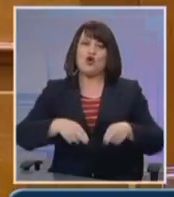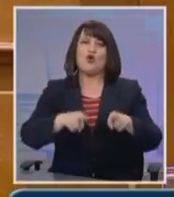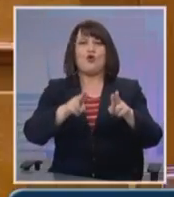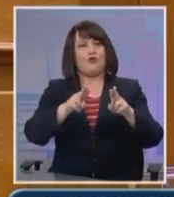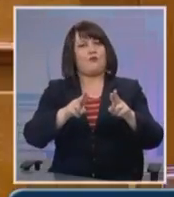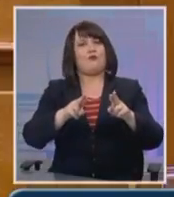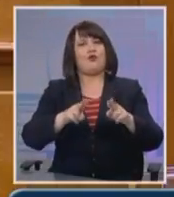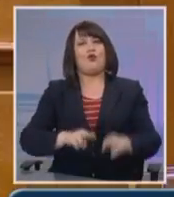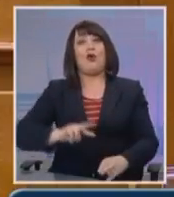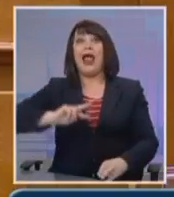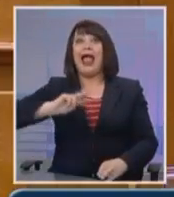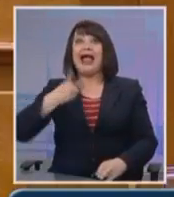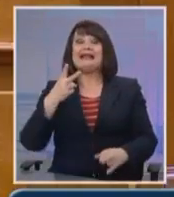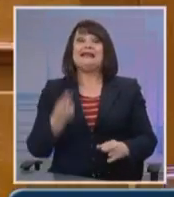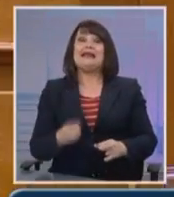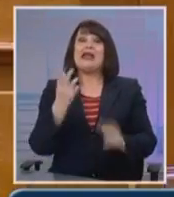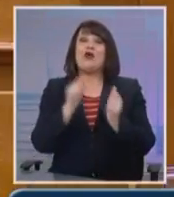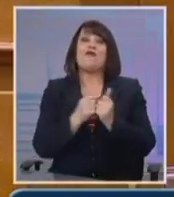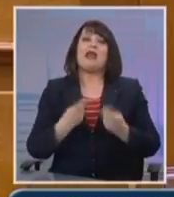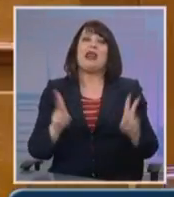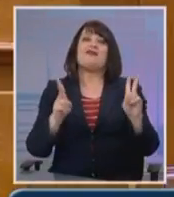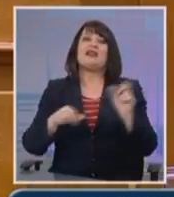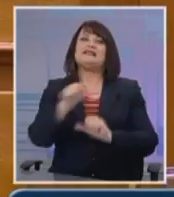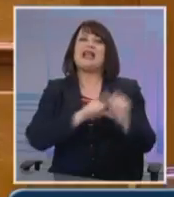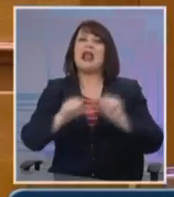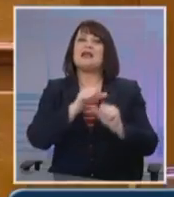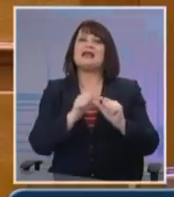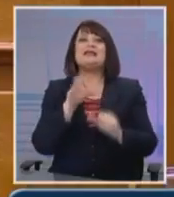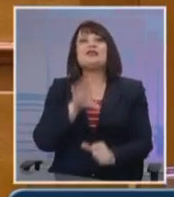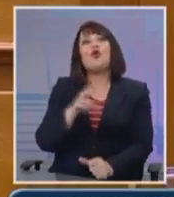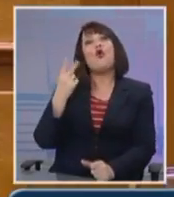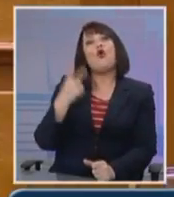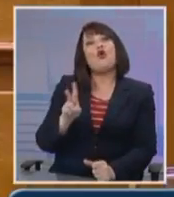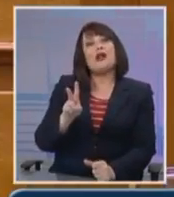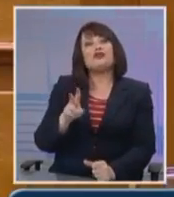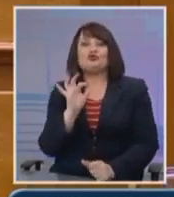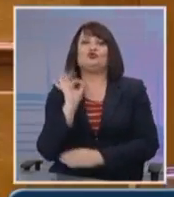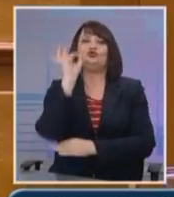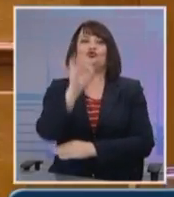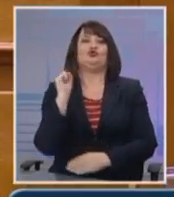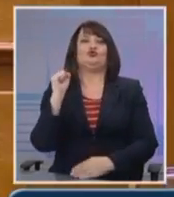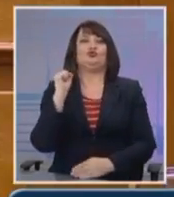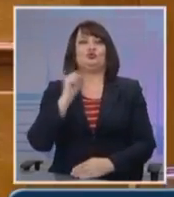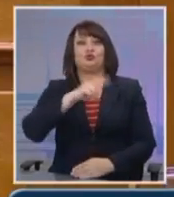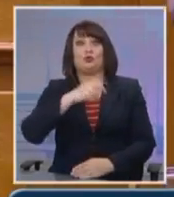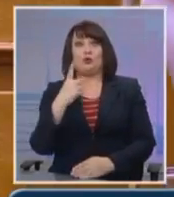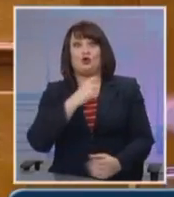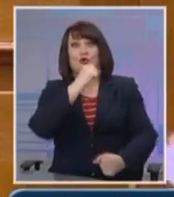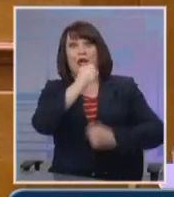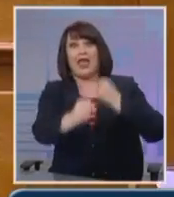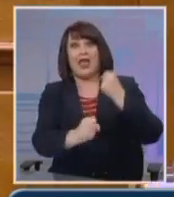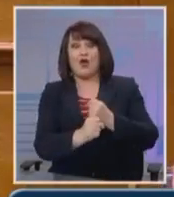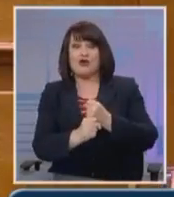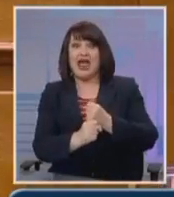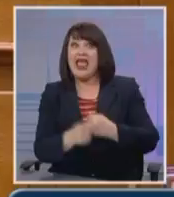των αντινεοφιλελεύθερων δομικών αλλαγών στη χώρα σου με στόχο το σοσιαλισμό του 21ου αιώνα. Τα καταθέτω